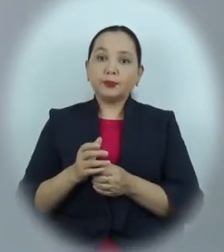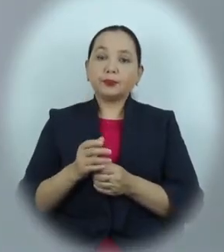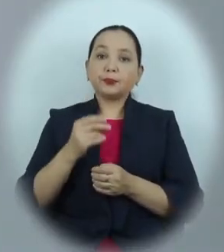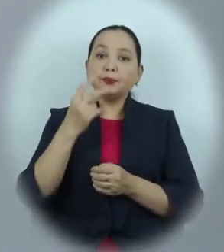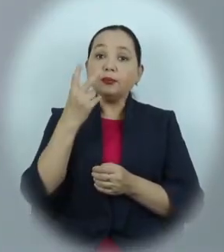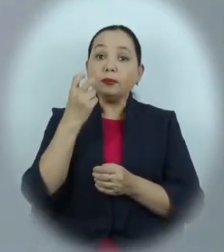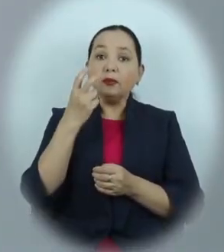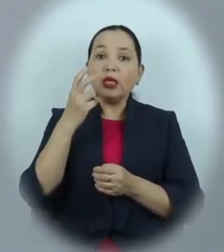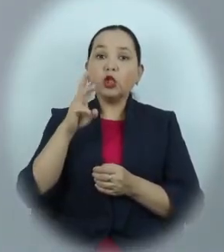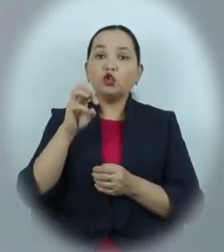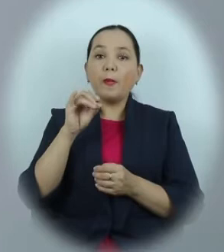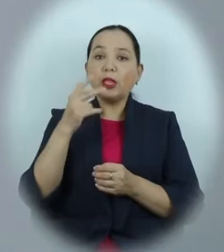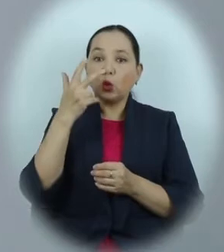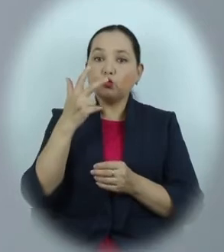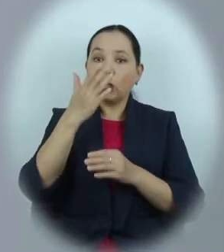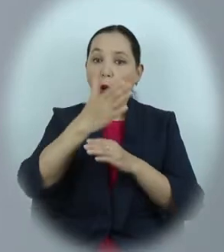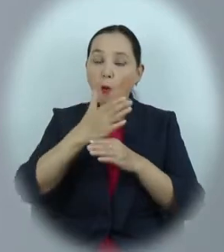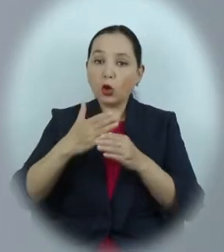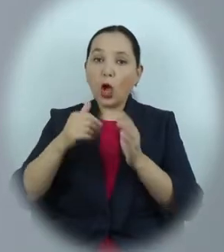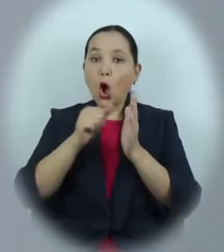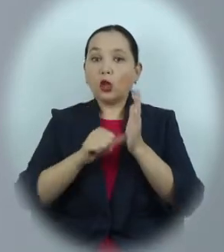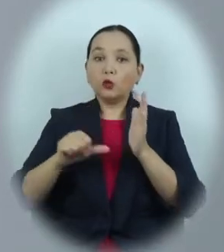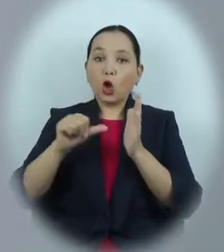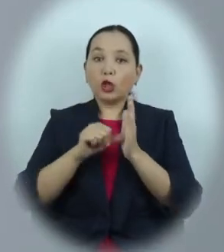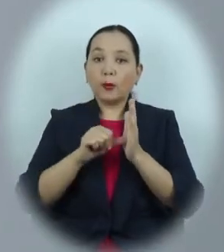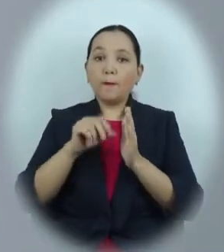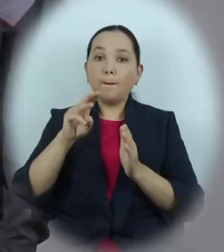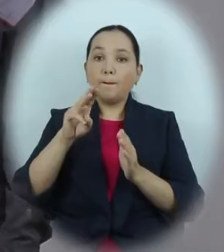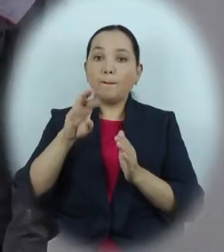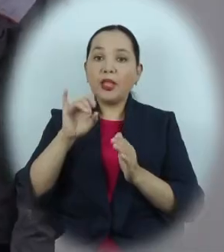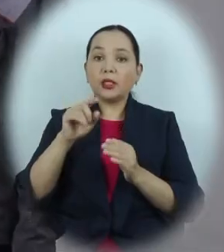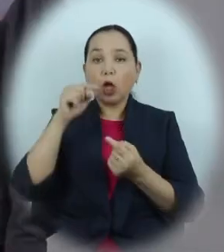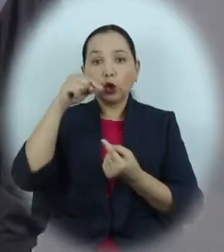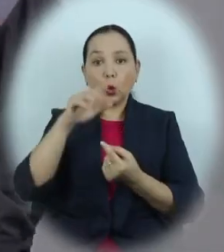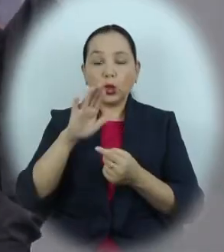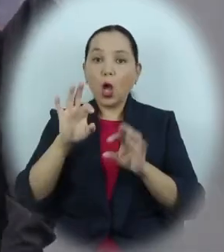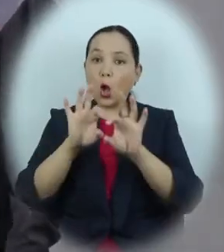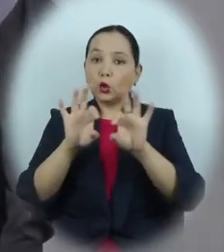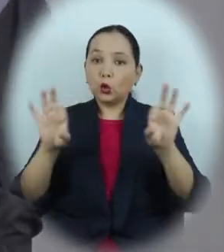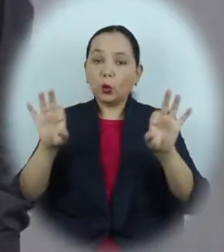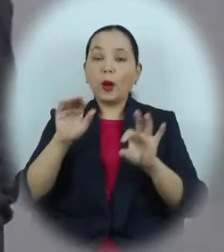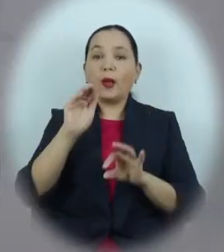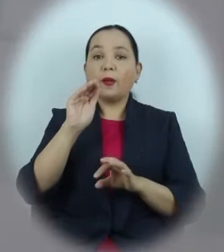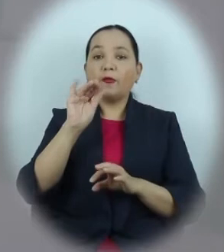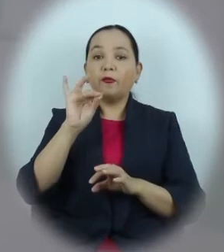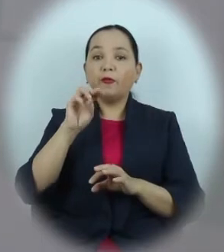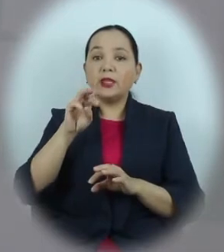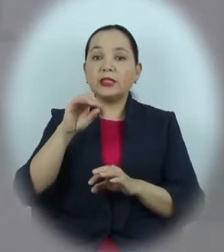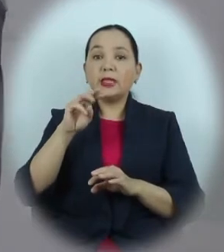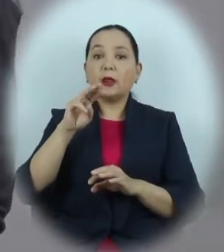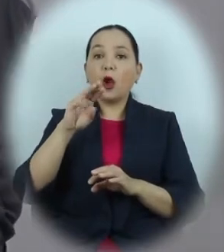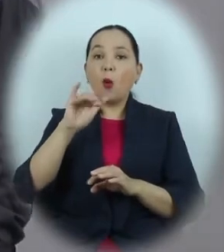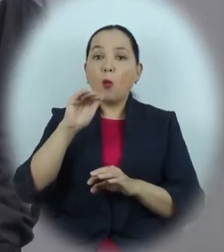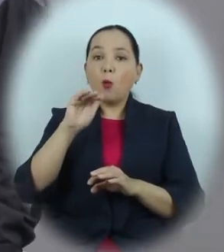200 metr shlankani 3 ga bo'lganimizda 66 metrdan to'g'ri keladi. Turbalarimiz, mana fittinglarimiz,